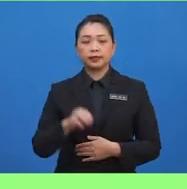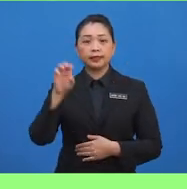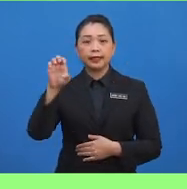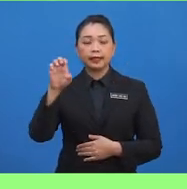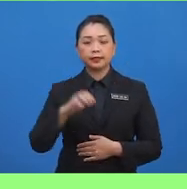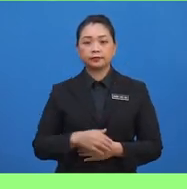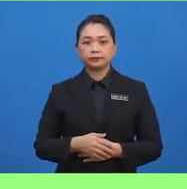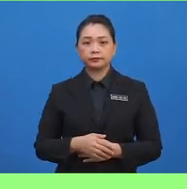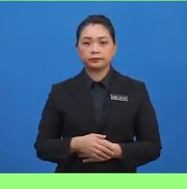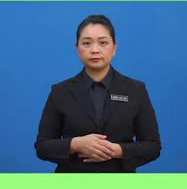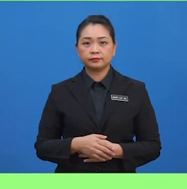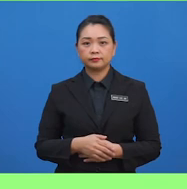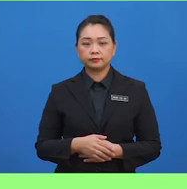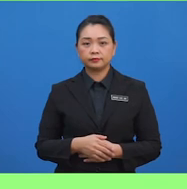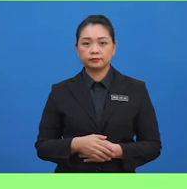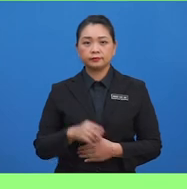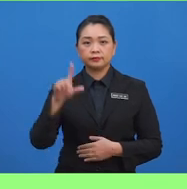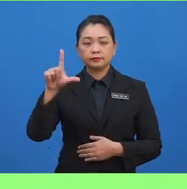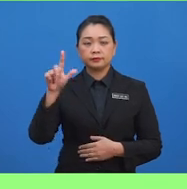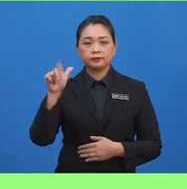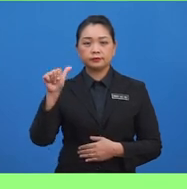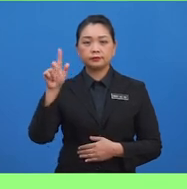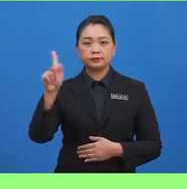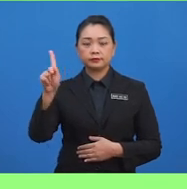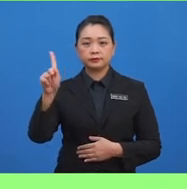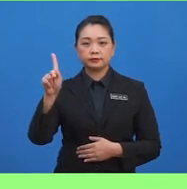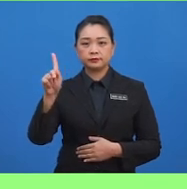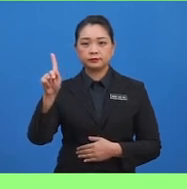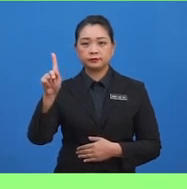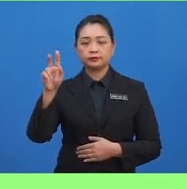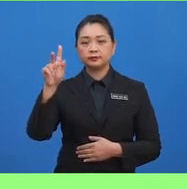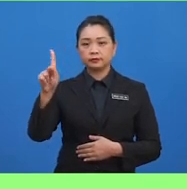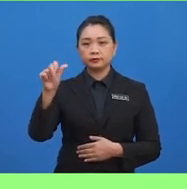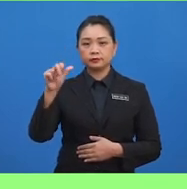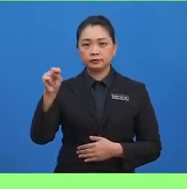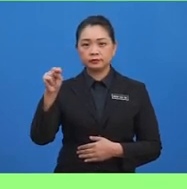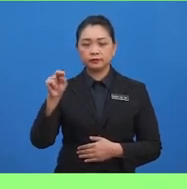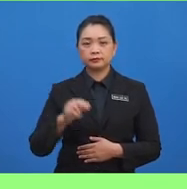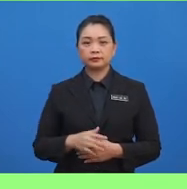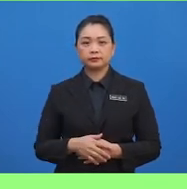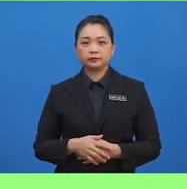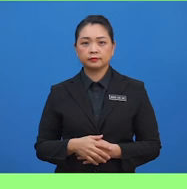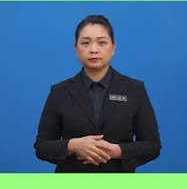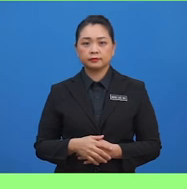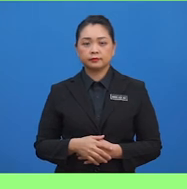suka the kedua la ketiga keempat